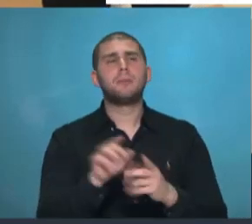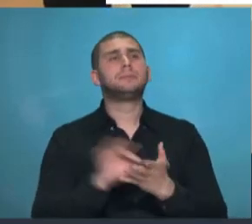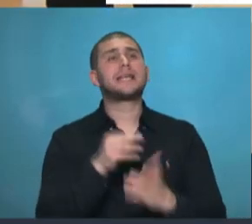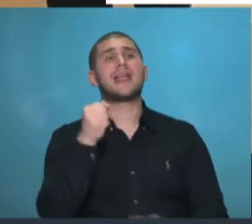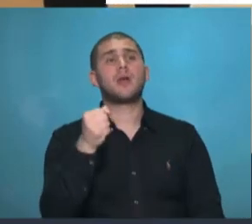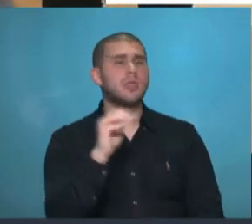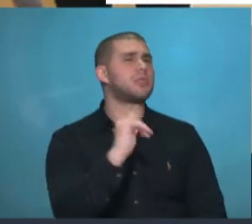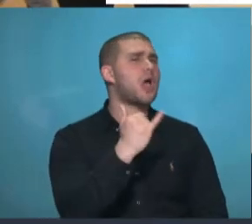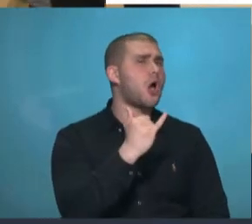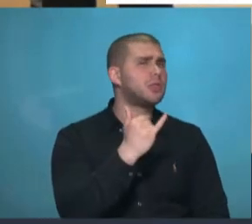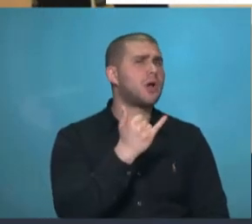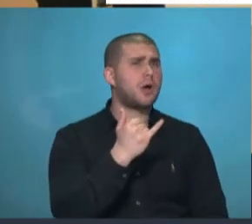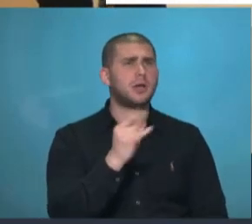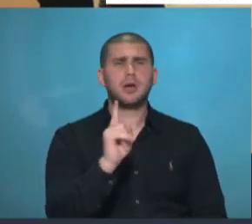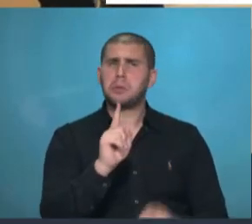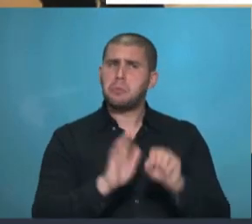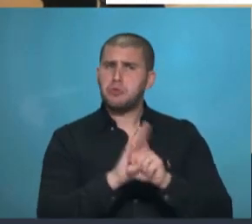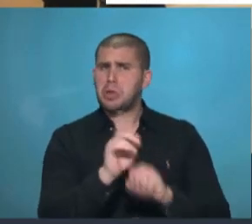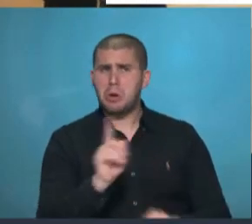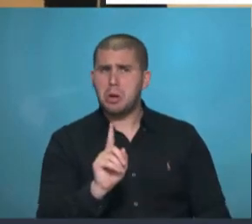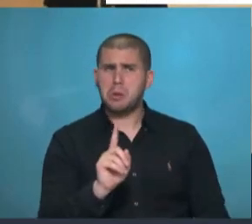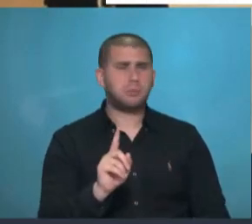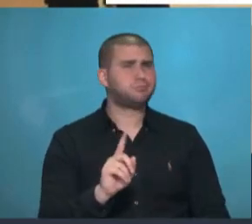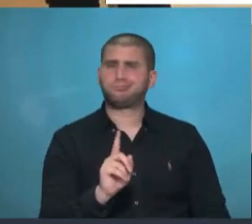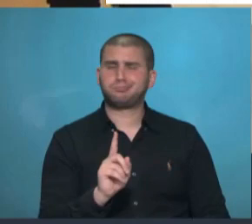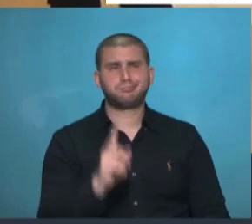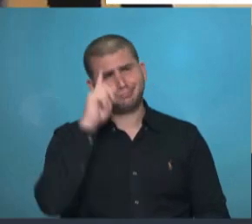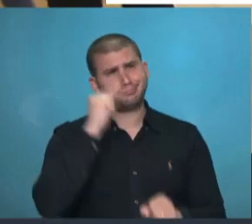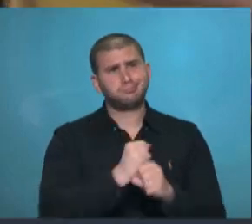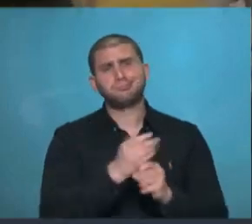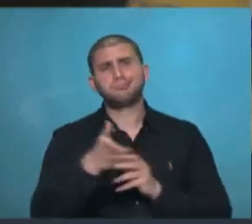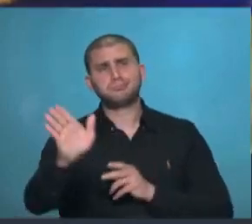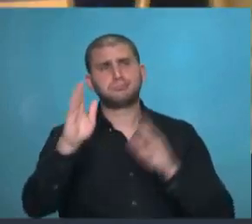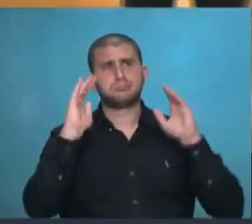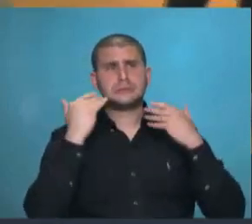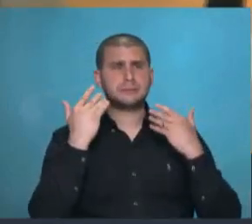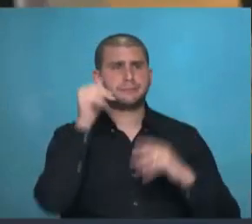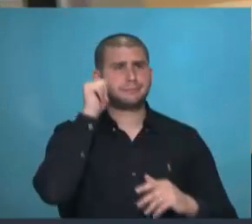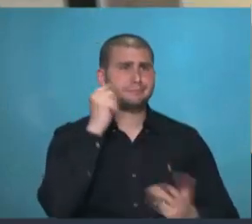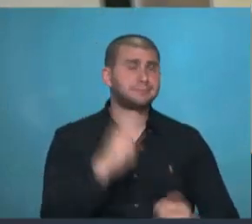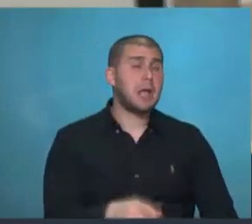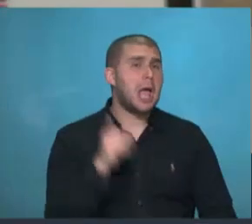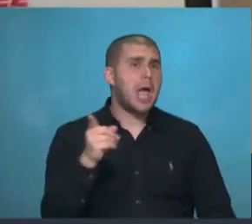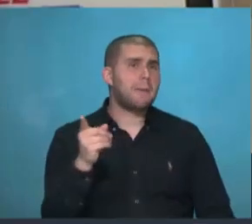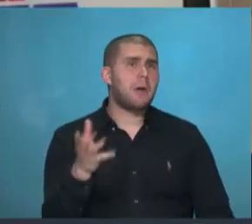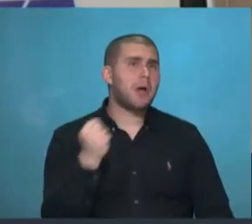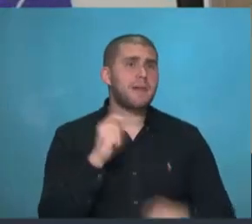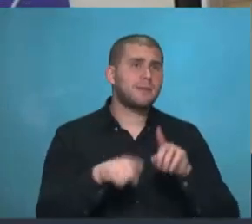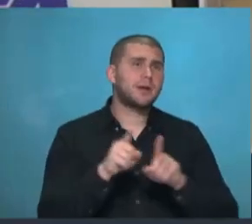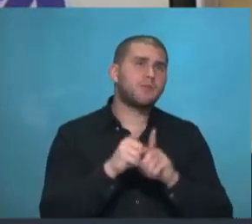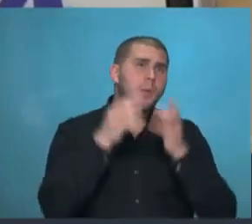התיירות? נכון. לא משכנע. אתה נותן להם? לא, ממש לא. כי? הם לוקחים לפעמים בנימוס